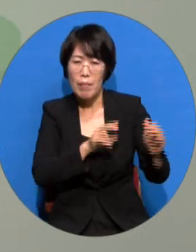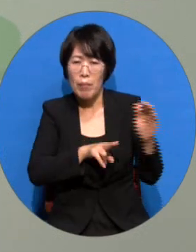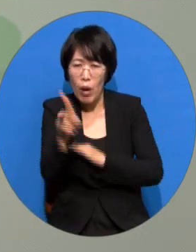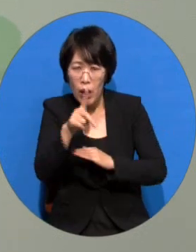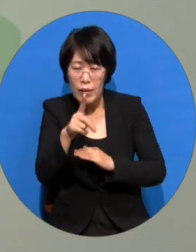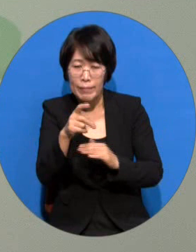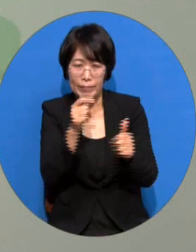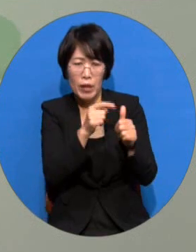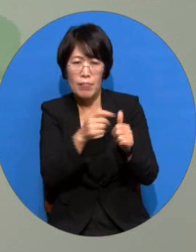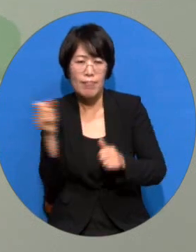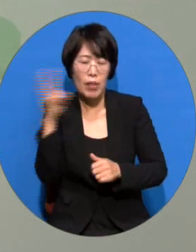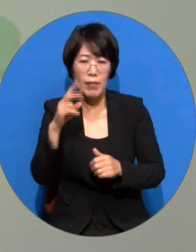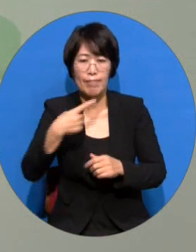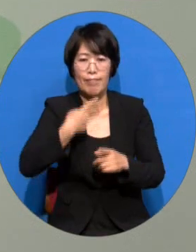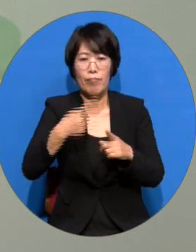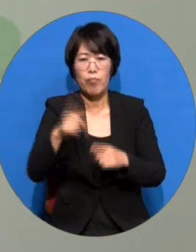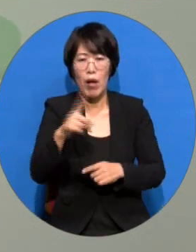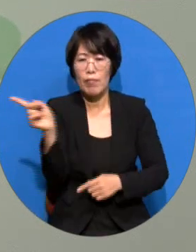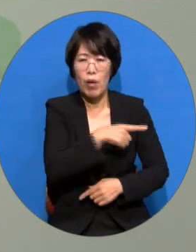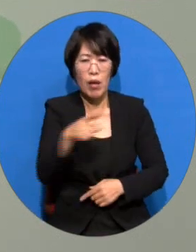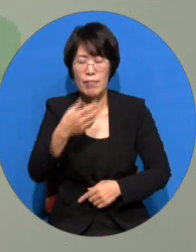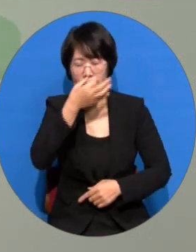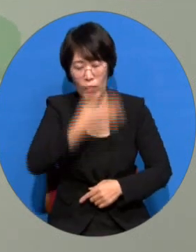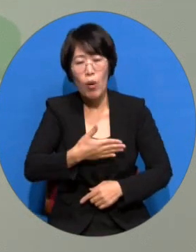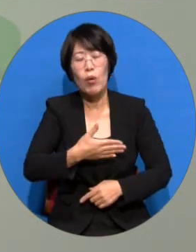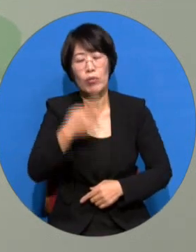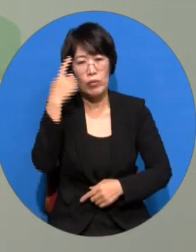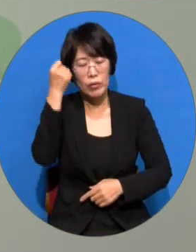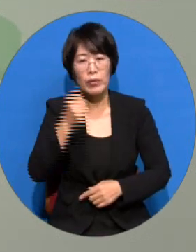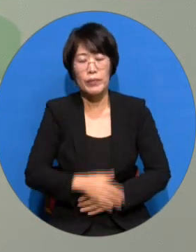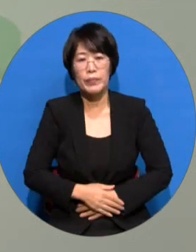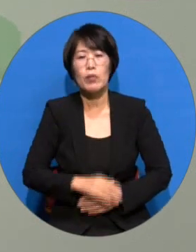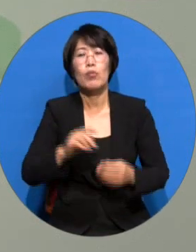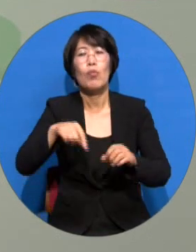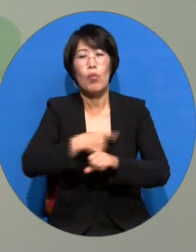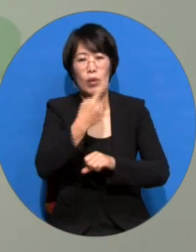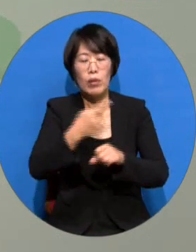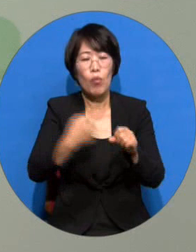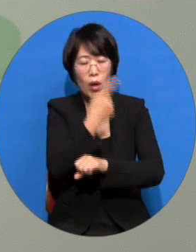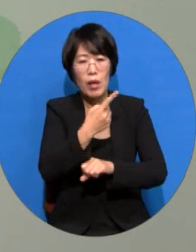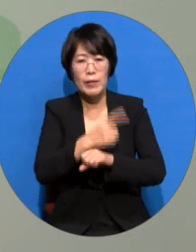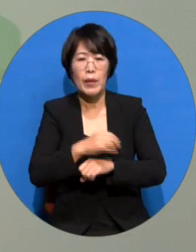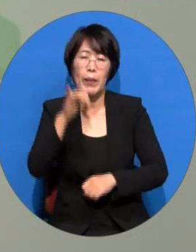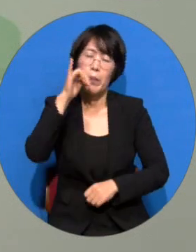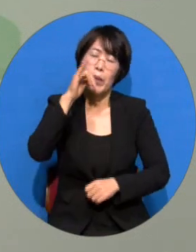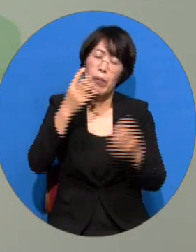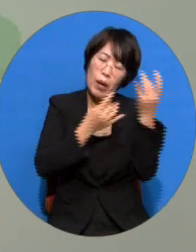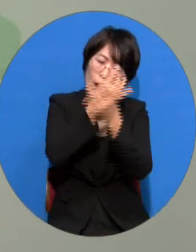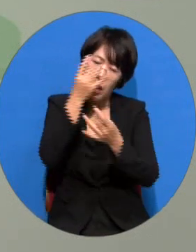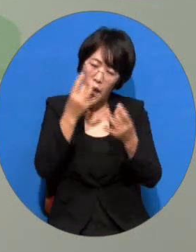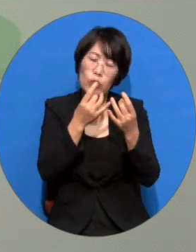피해자가 갑자기 칼을 꺼내 들어 힘들게 제압해 떤 경험이 있는데요 이외에도 말글 투약하고 환각상태